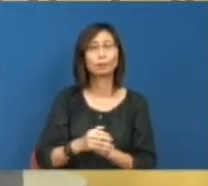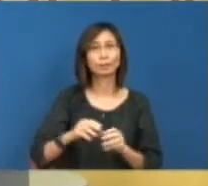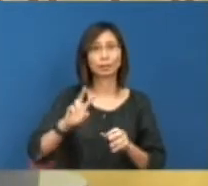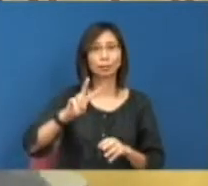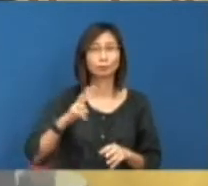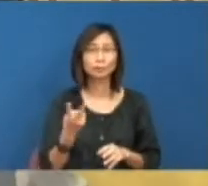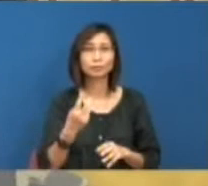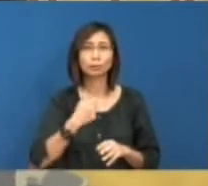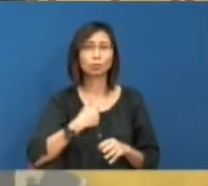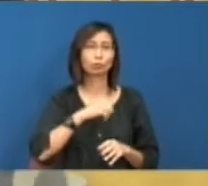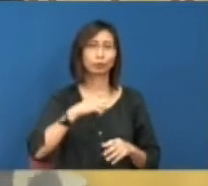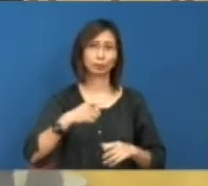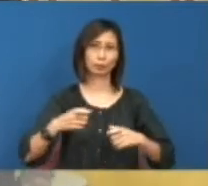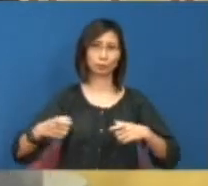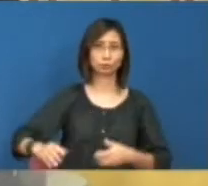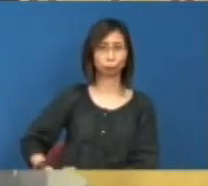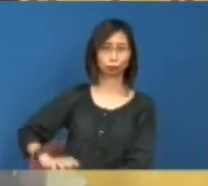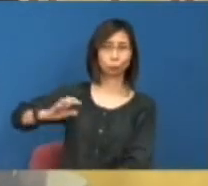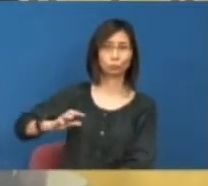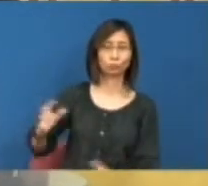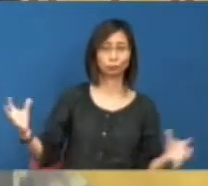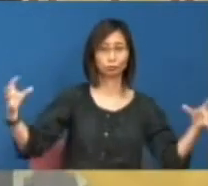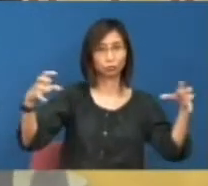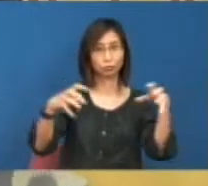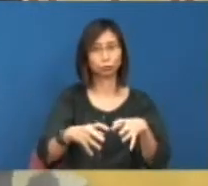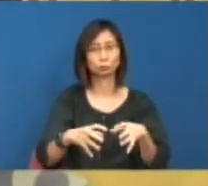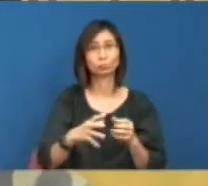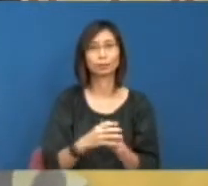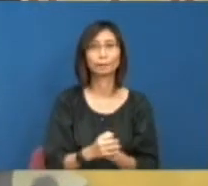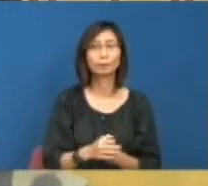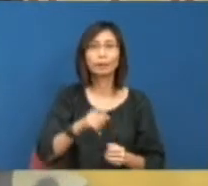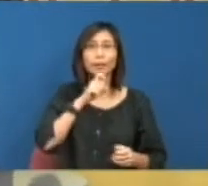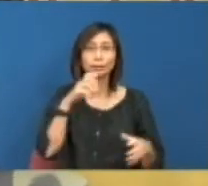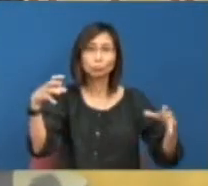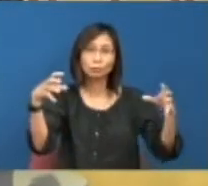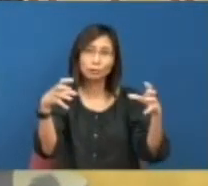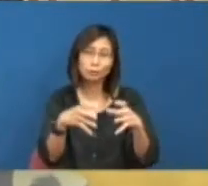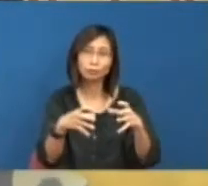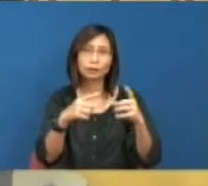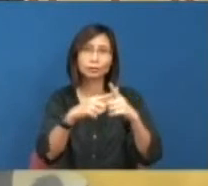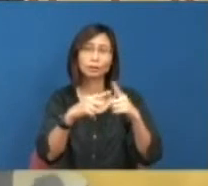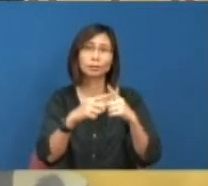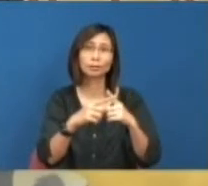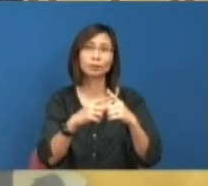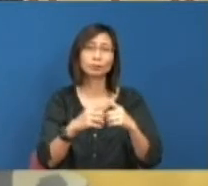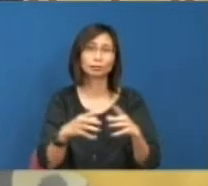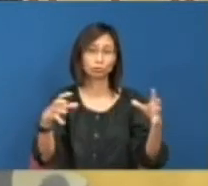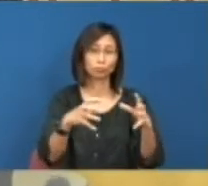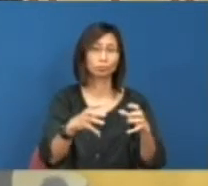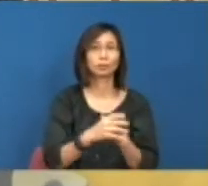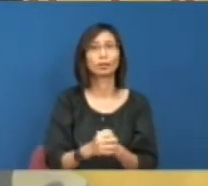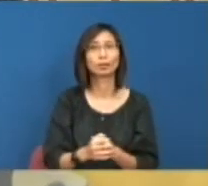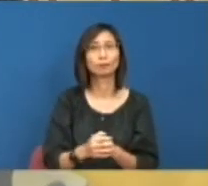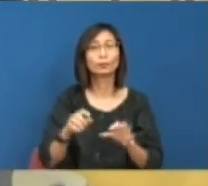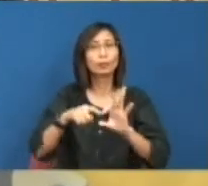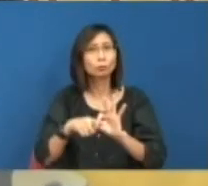化，令到大家都要融入呢個度。有錢嘅人就或者有啲錢嘅人就融入呢度，冇錢嘅人咧就由